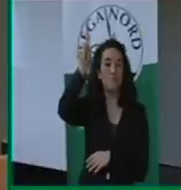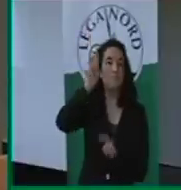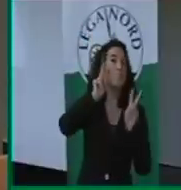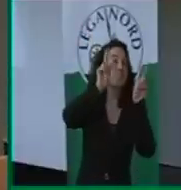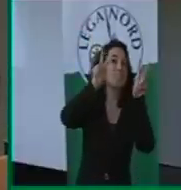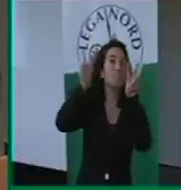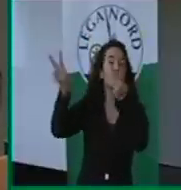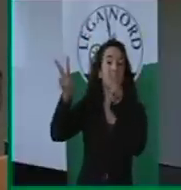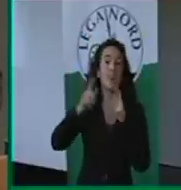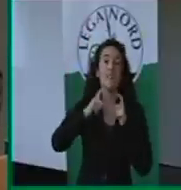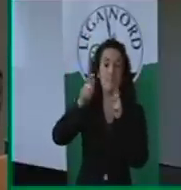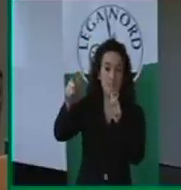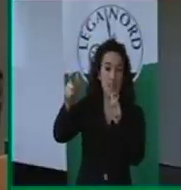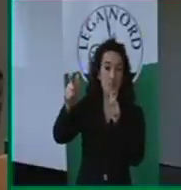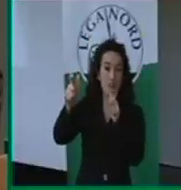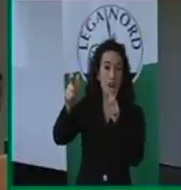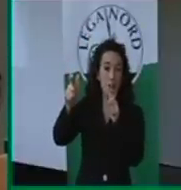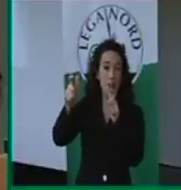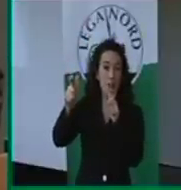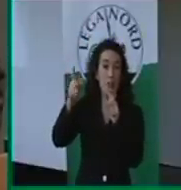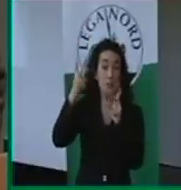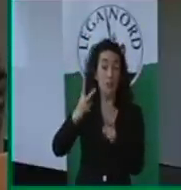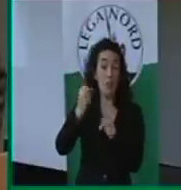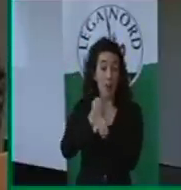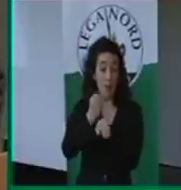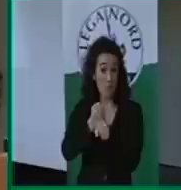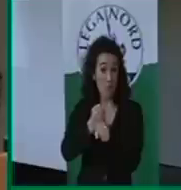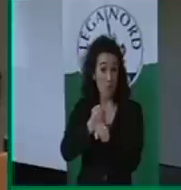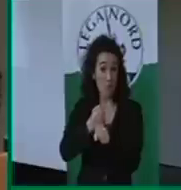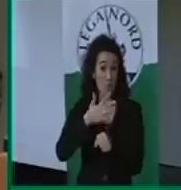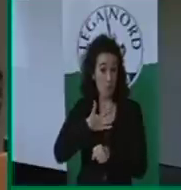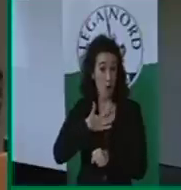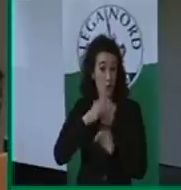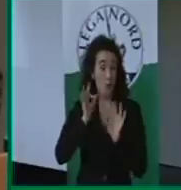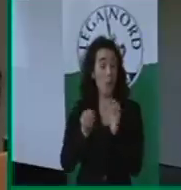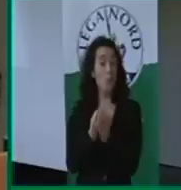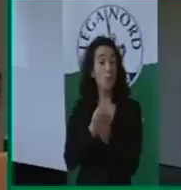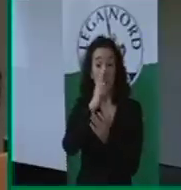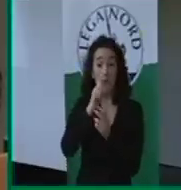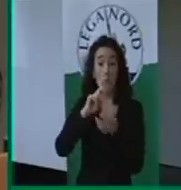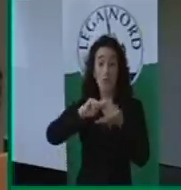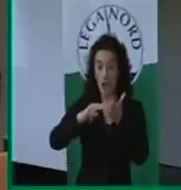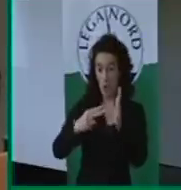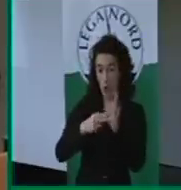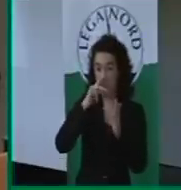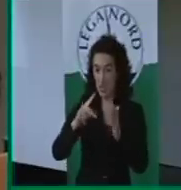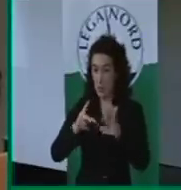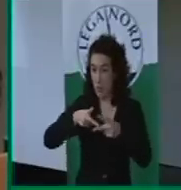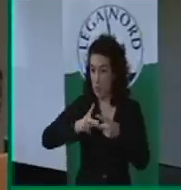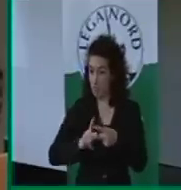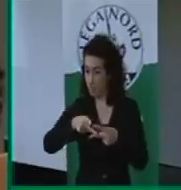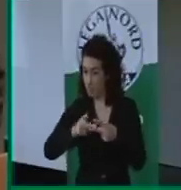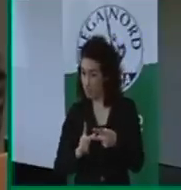primo Plus che avevamo Oltre al fatto di fare un prodotto tecnologico perché facciamo meccanica ma